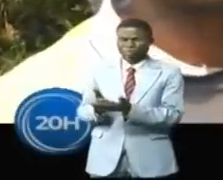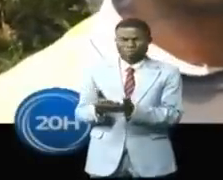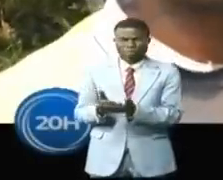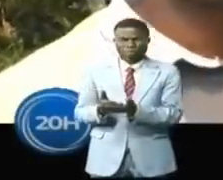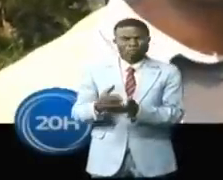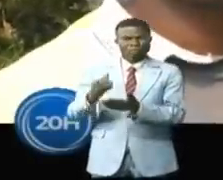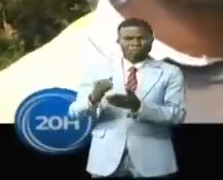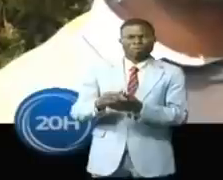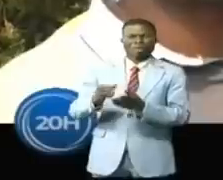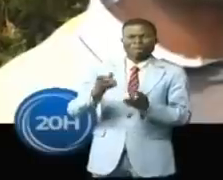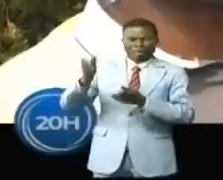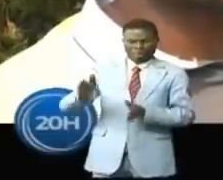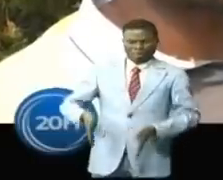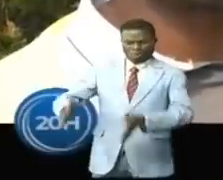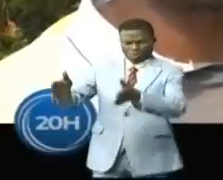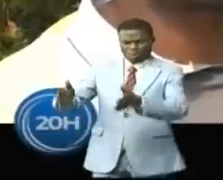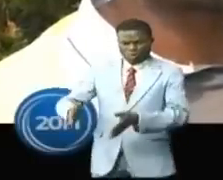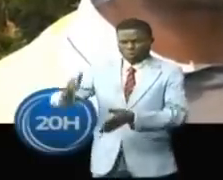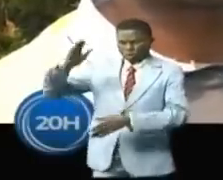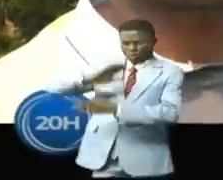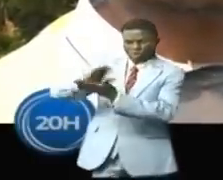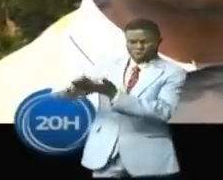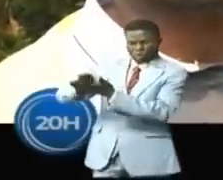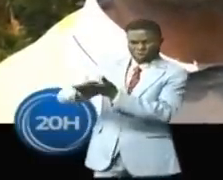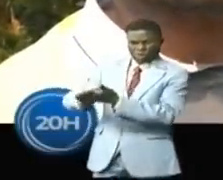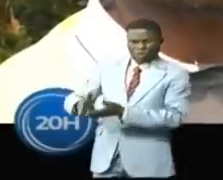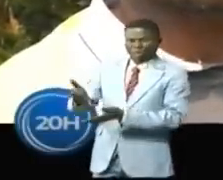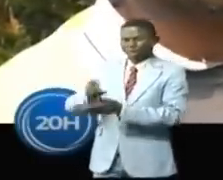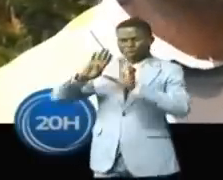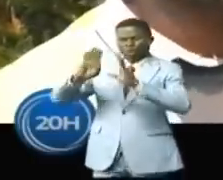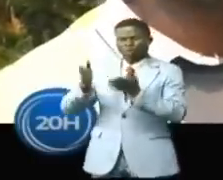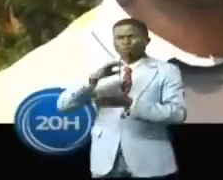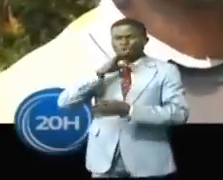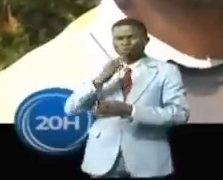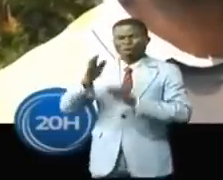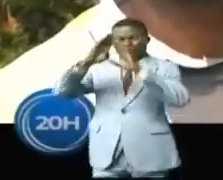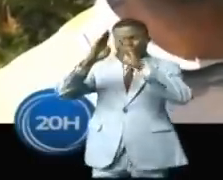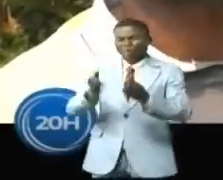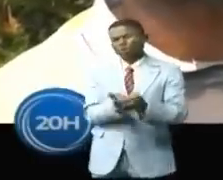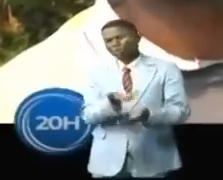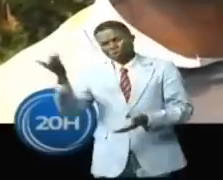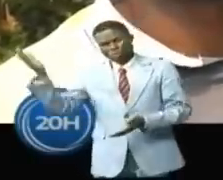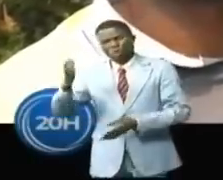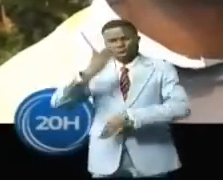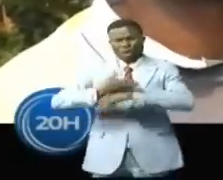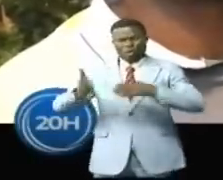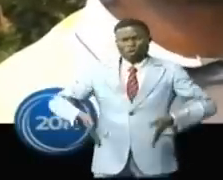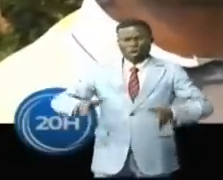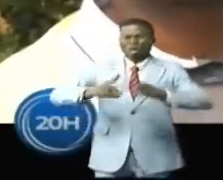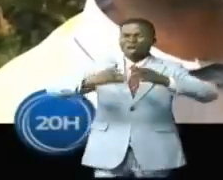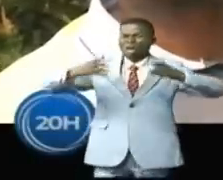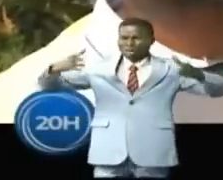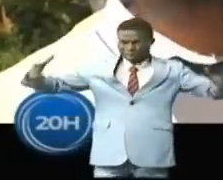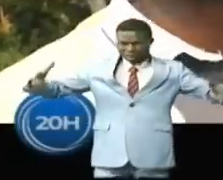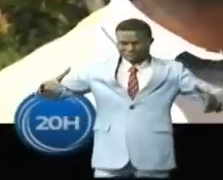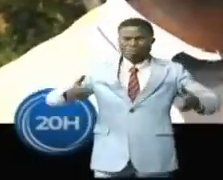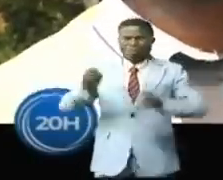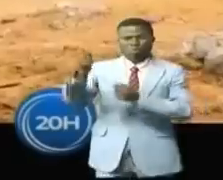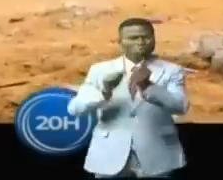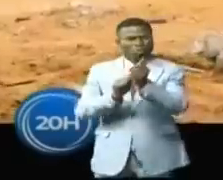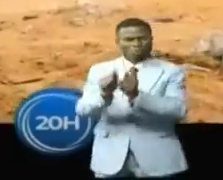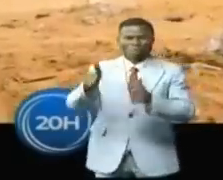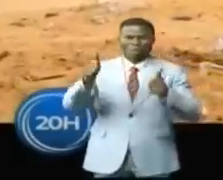le terrassement, on a prévu d'enlever toute la famille qui était là. On doit construire une maison de côté pour que ça nous